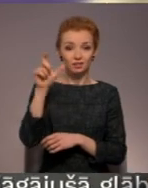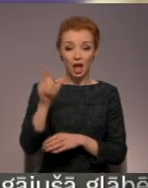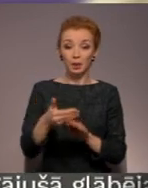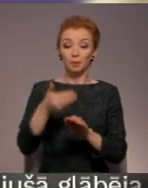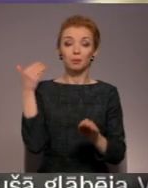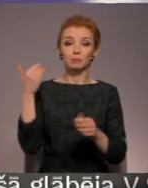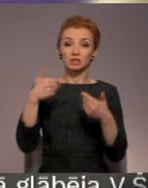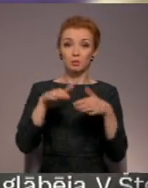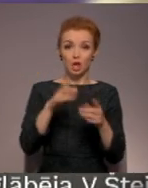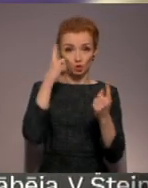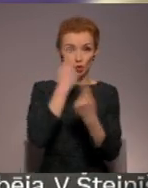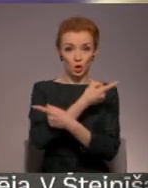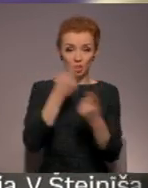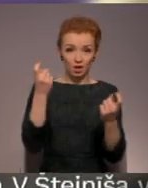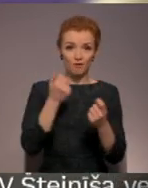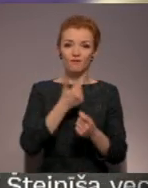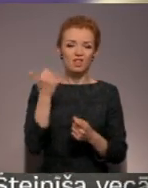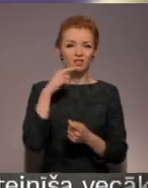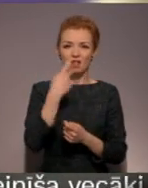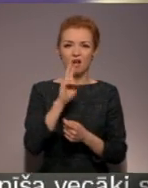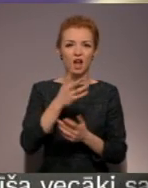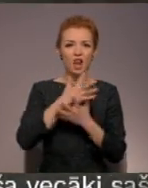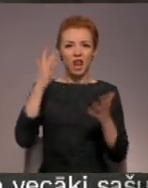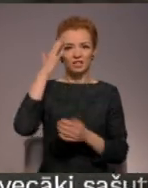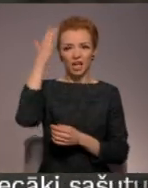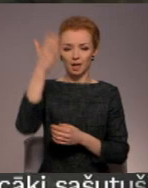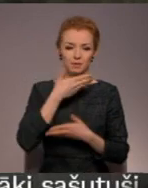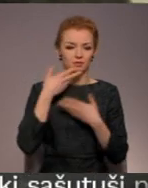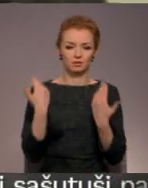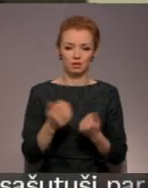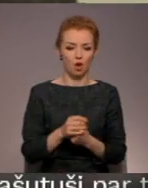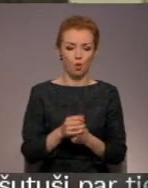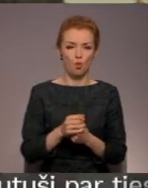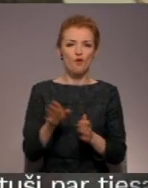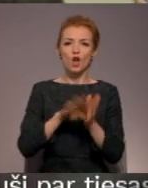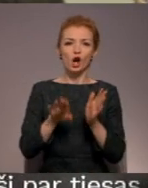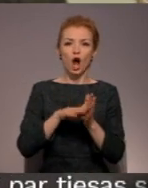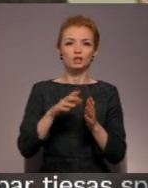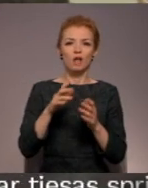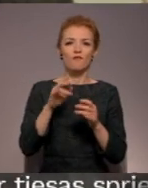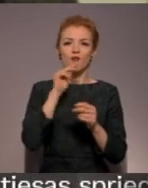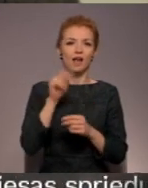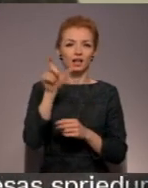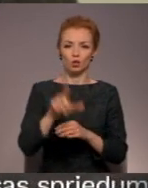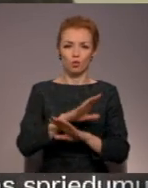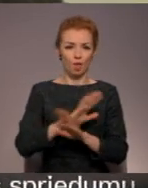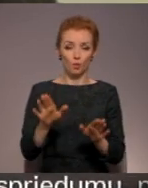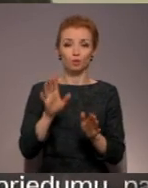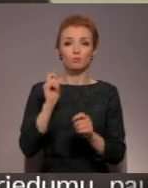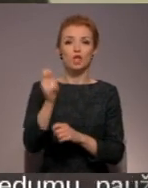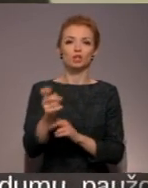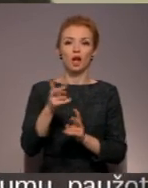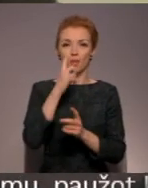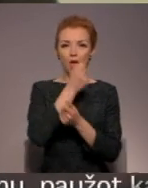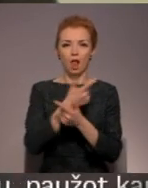sprieduma nolasīšanas sacīja, ka viņi lielas cerības nelolo. Nebūs vainīgo, vienkārši nelaimes gadījums, es domāju. Šitā